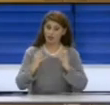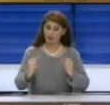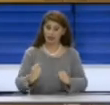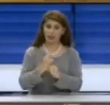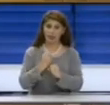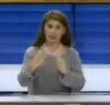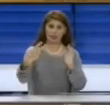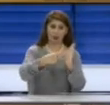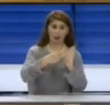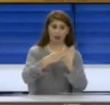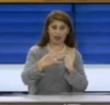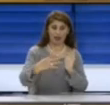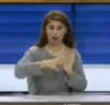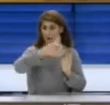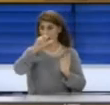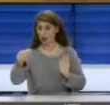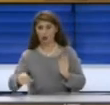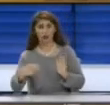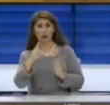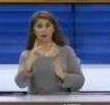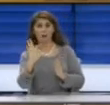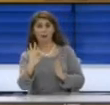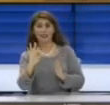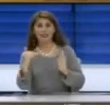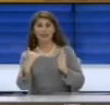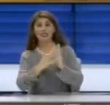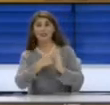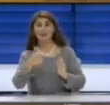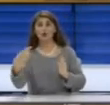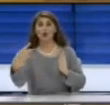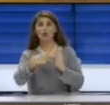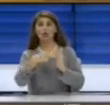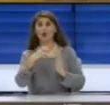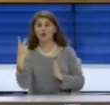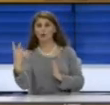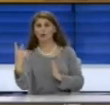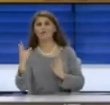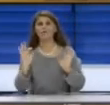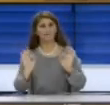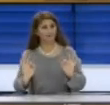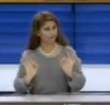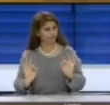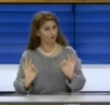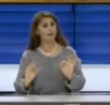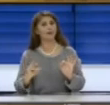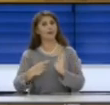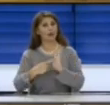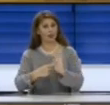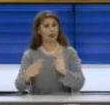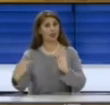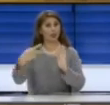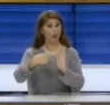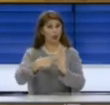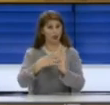από το 2019, 150.000 μόνο το 2022. Και είναι χαρακτηριστικό ότι το